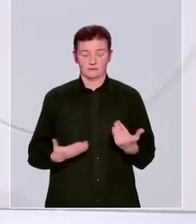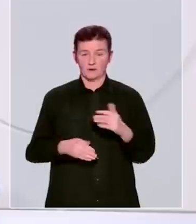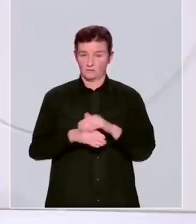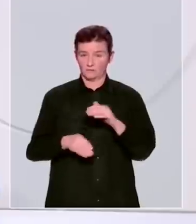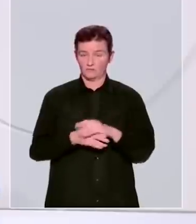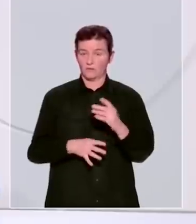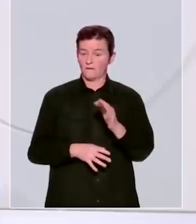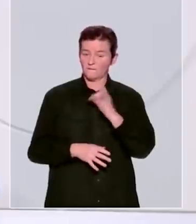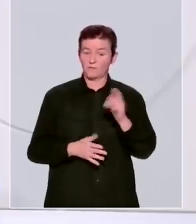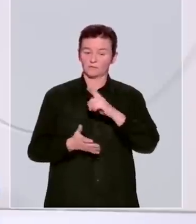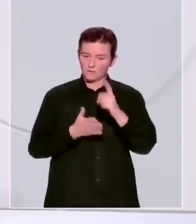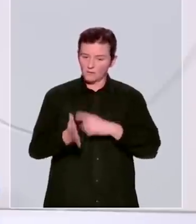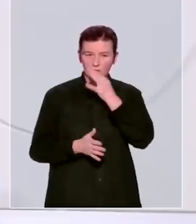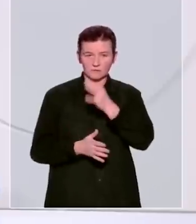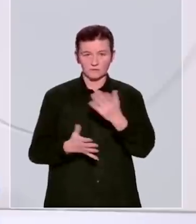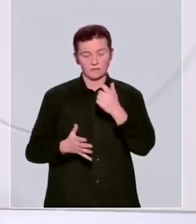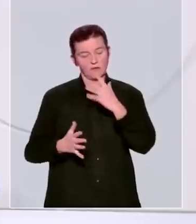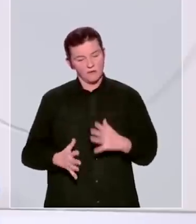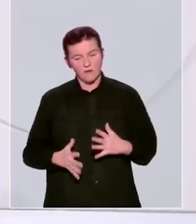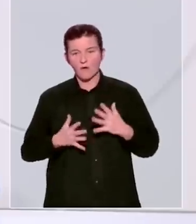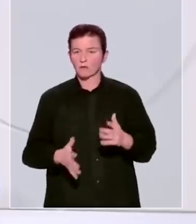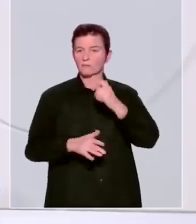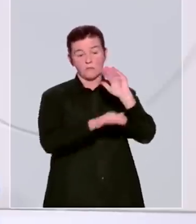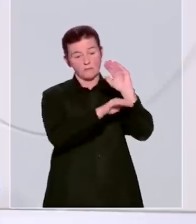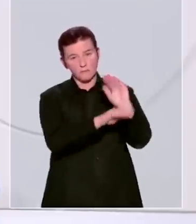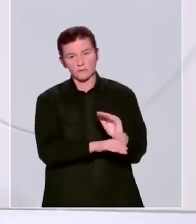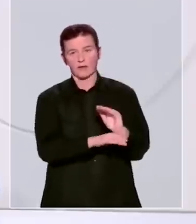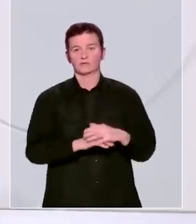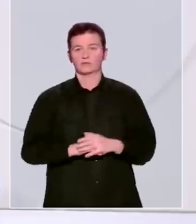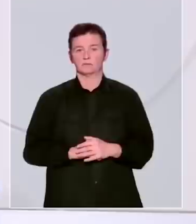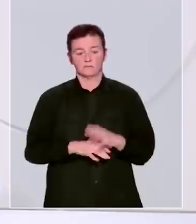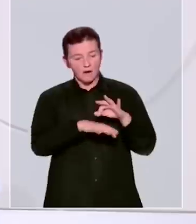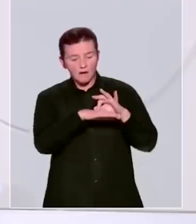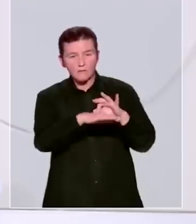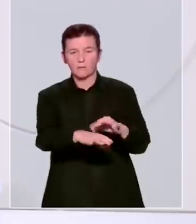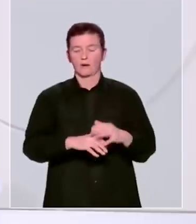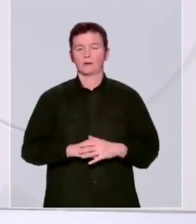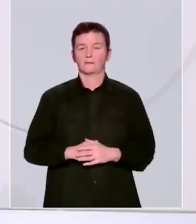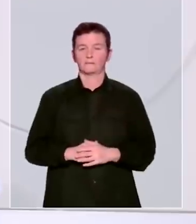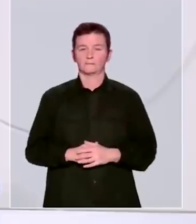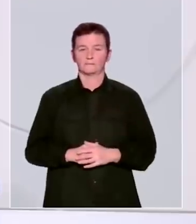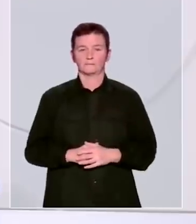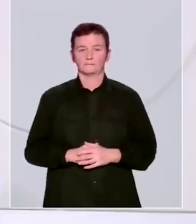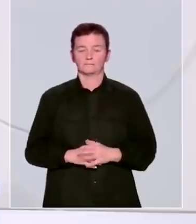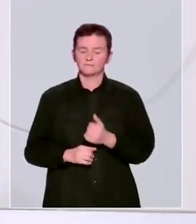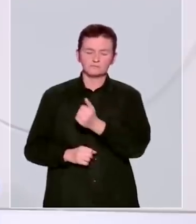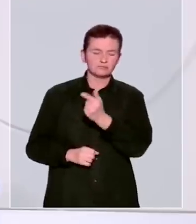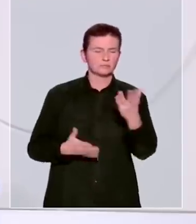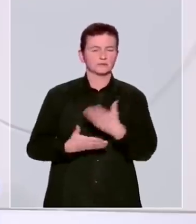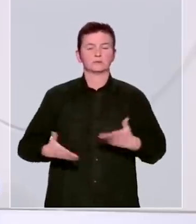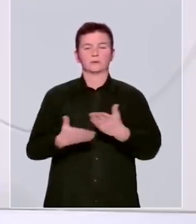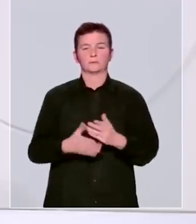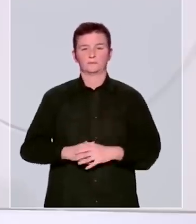pour vous son engagement à vous protéger, à vous accompagner, quelles que soient les